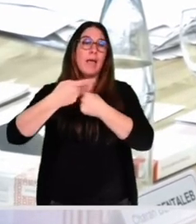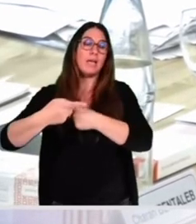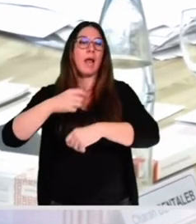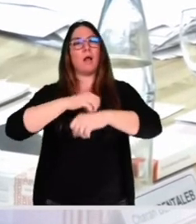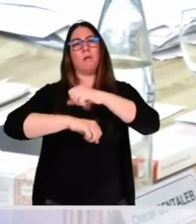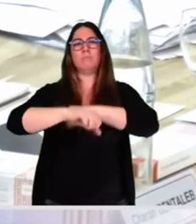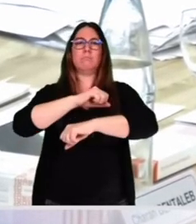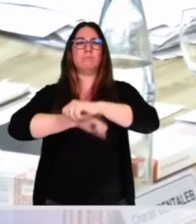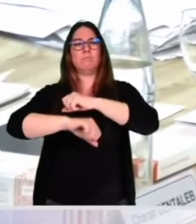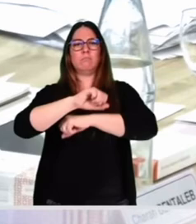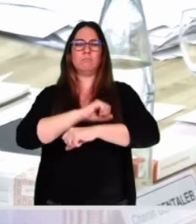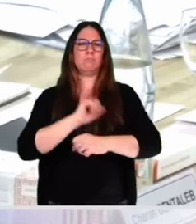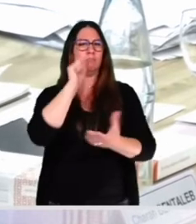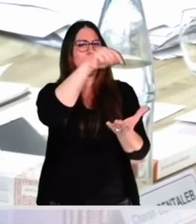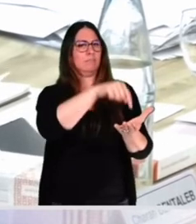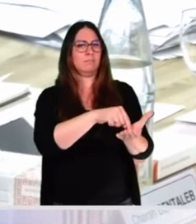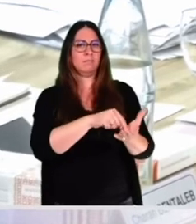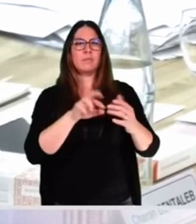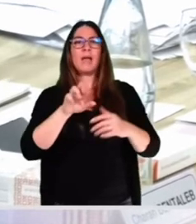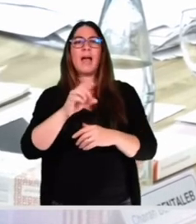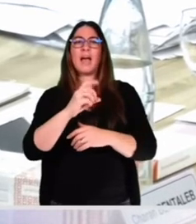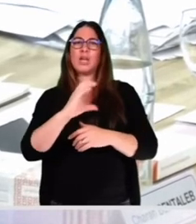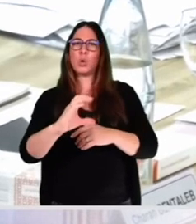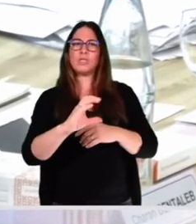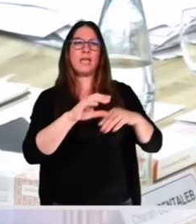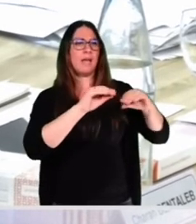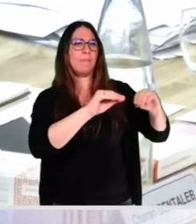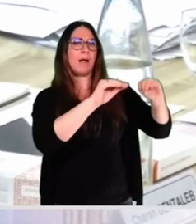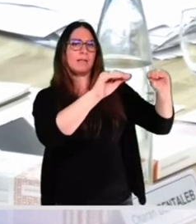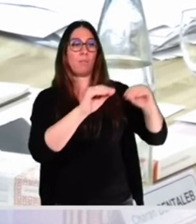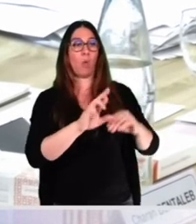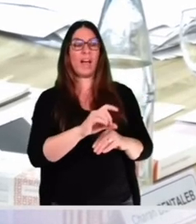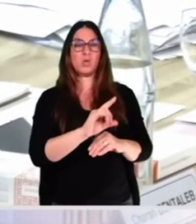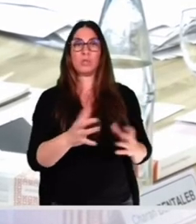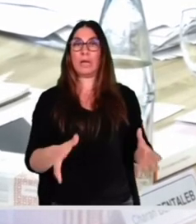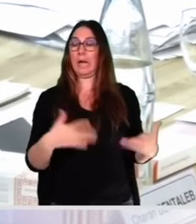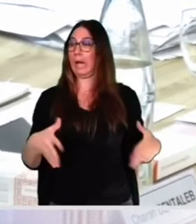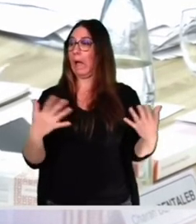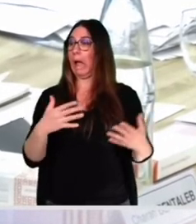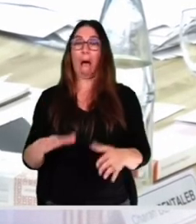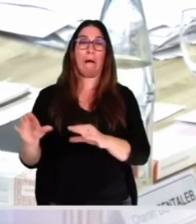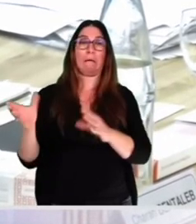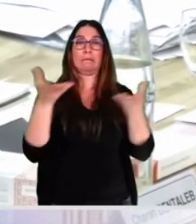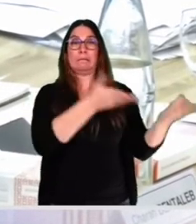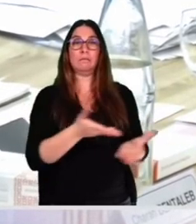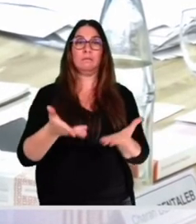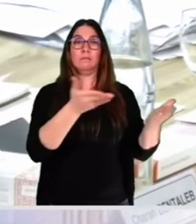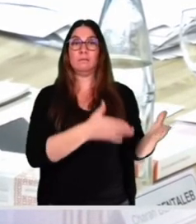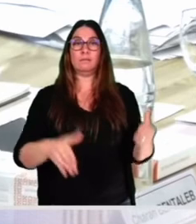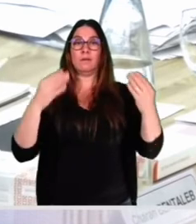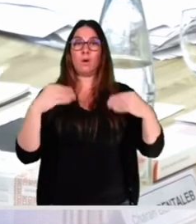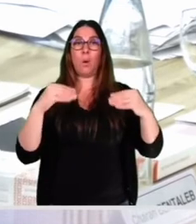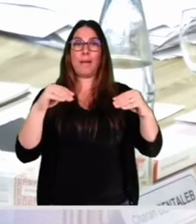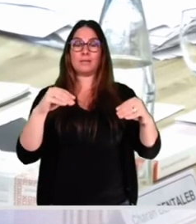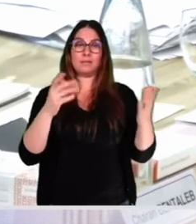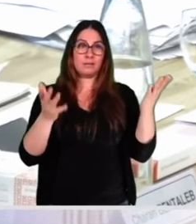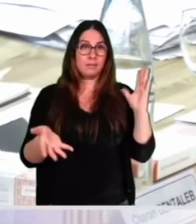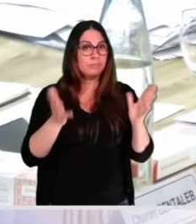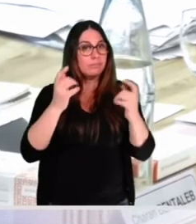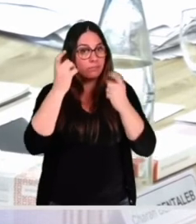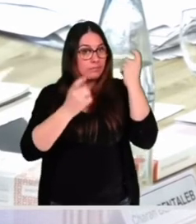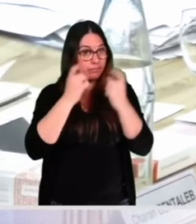avec d'installer des commerces en rez-de-chaussée parce qu'on ne sait pas quoi faire de ces rez-de-chaussée. Donc, on veut toujours mettre une activité commerciale. Peut-être qu'il va